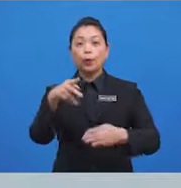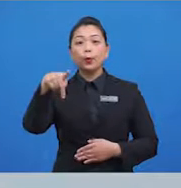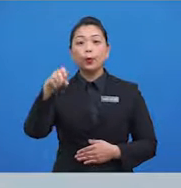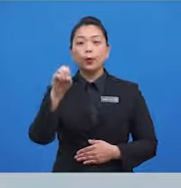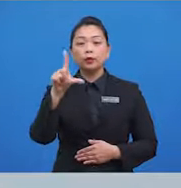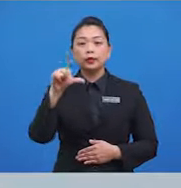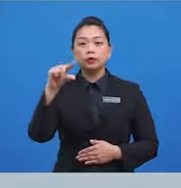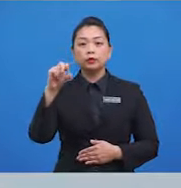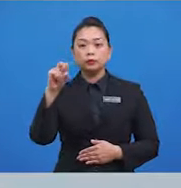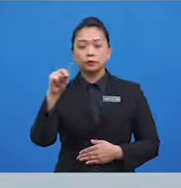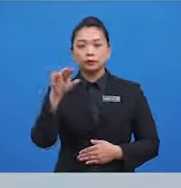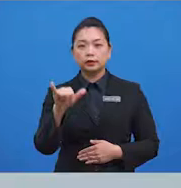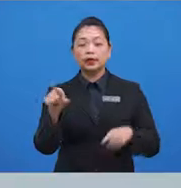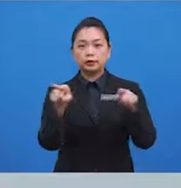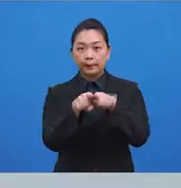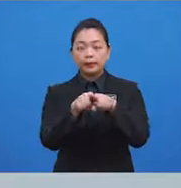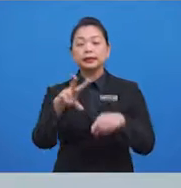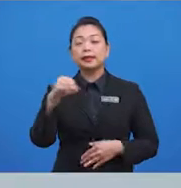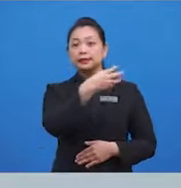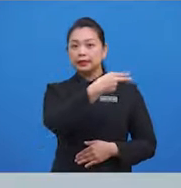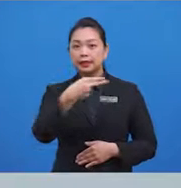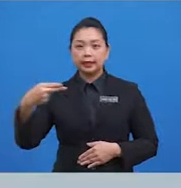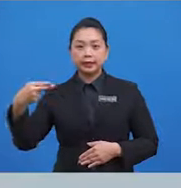poligon yang kongruen dan selari.